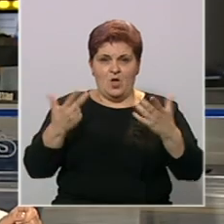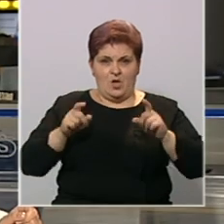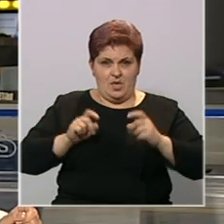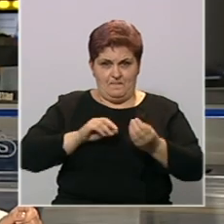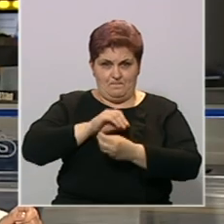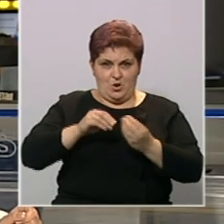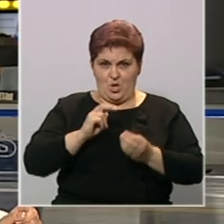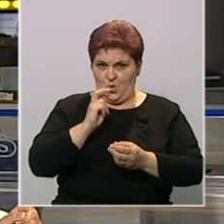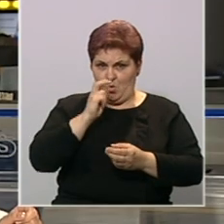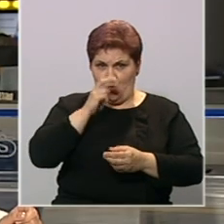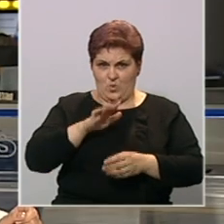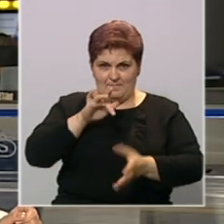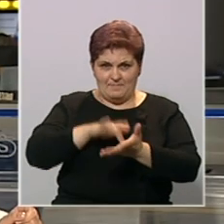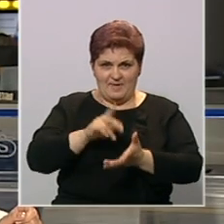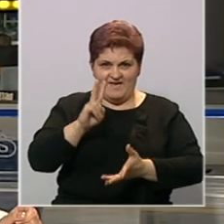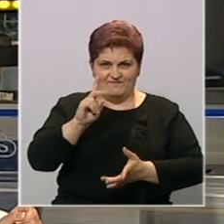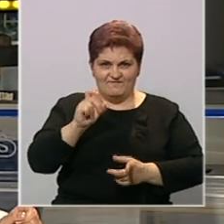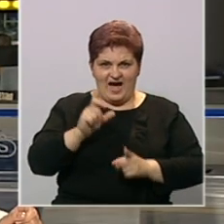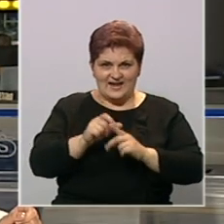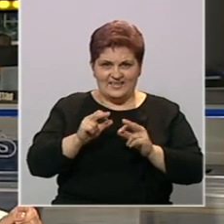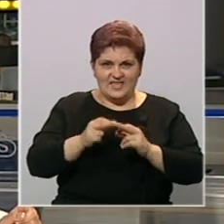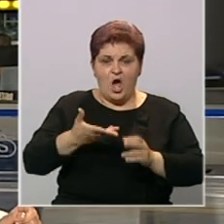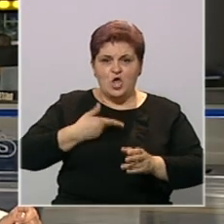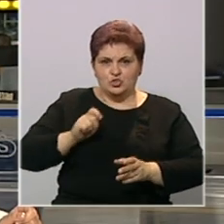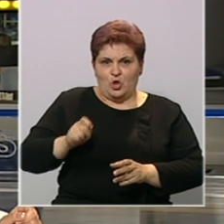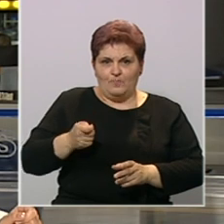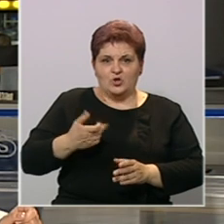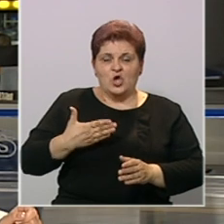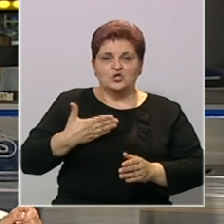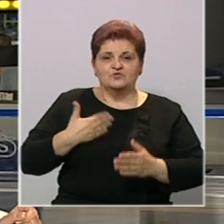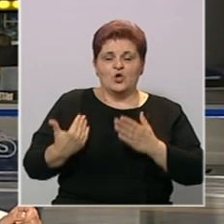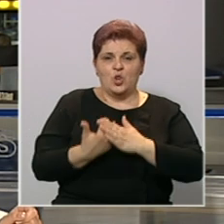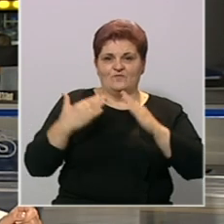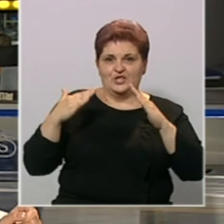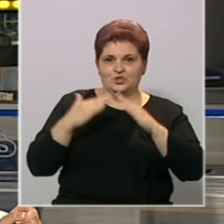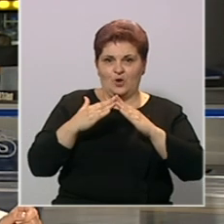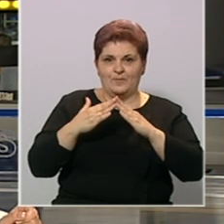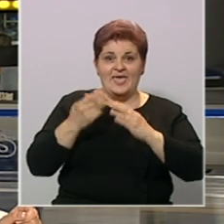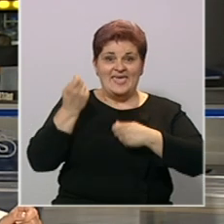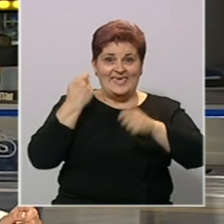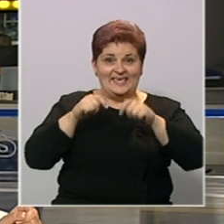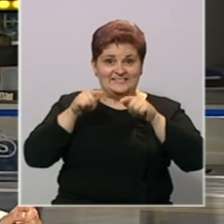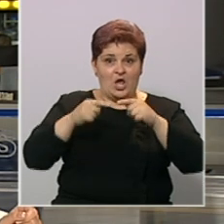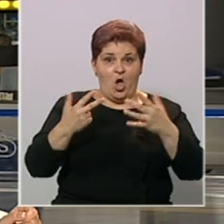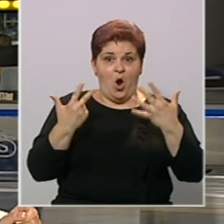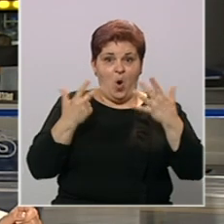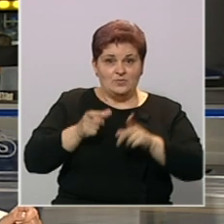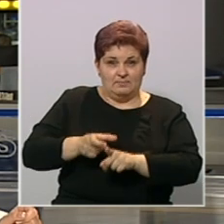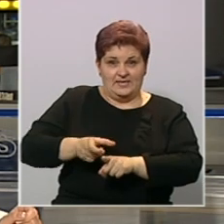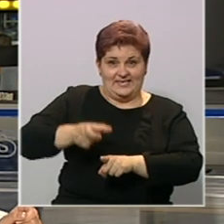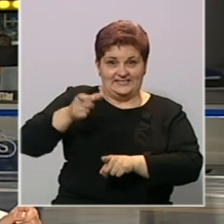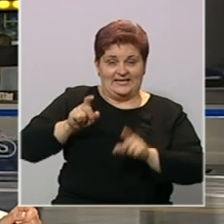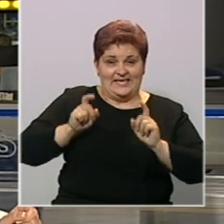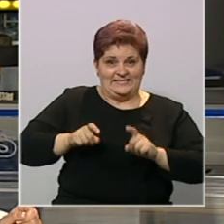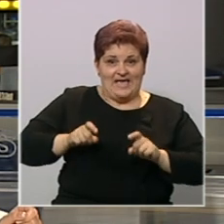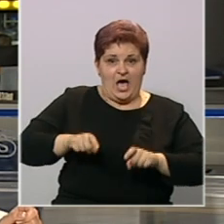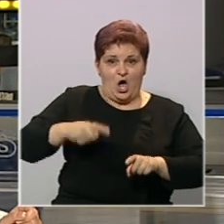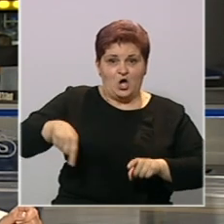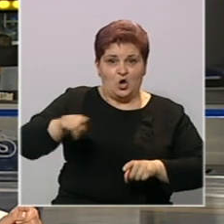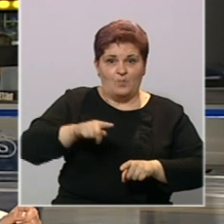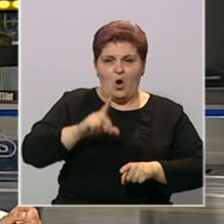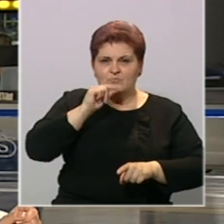Osam romskih porodica u kakanjskom naselju Varda dobilo je ključeve svojih novih domova. Izgradnju ove osme zgrade za romsku populaciju,